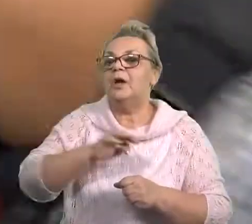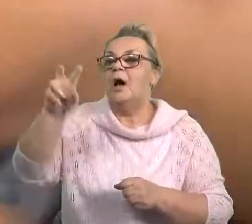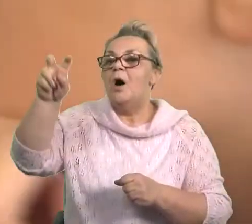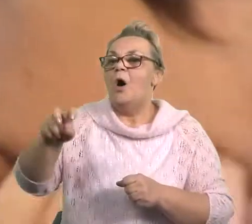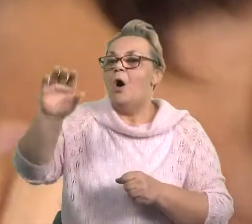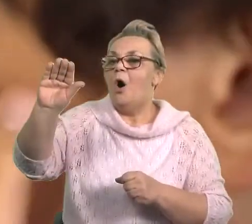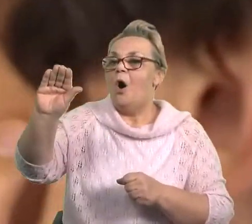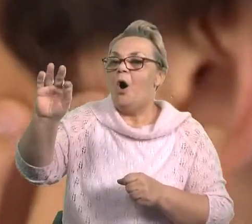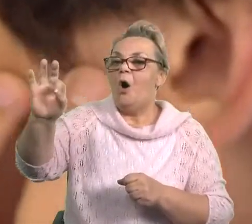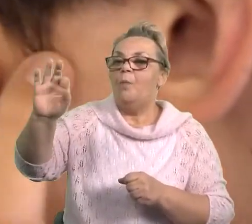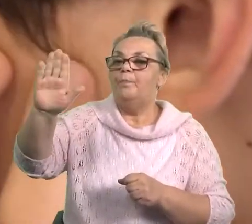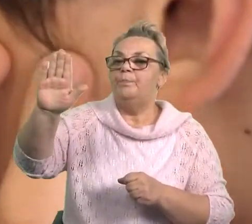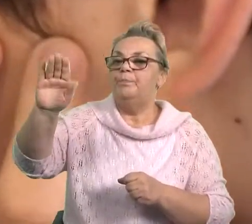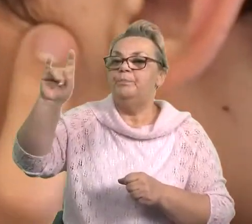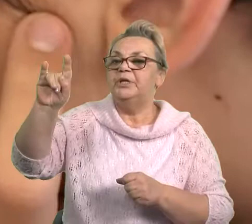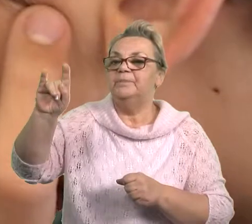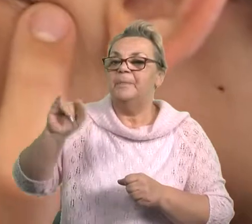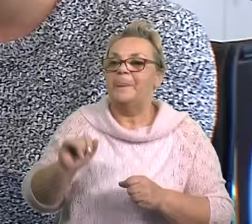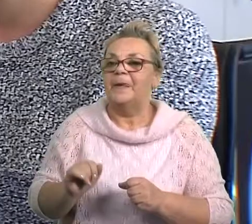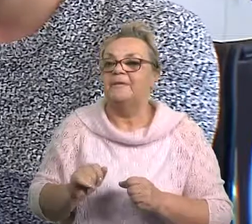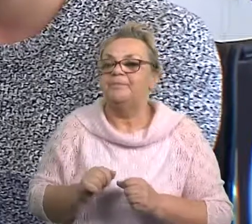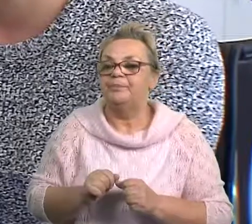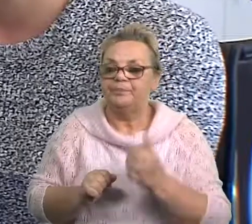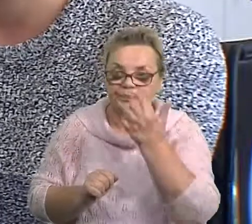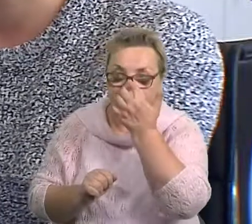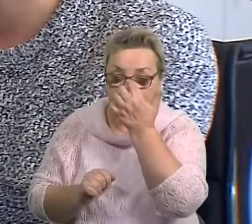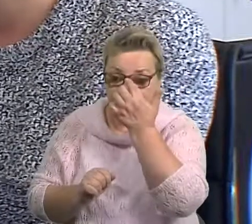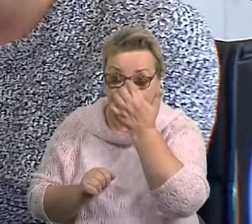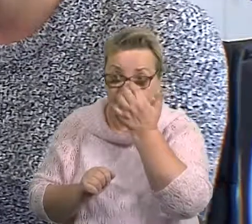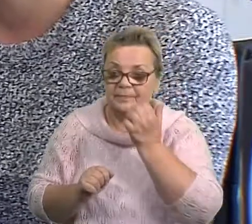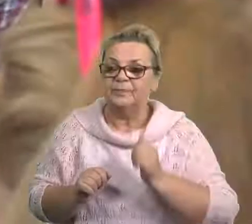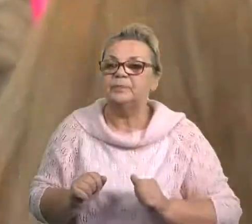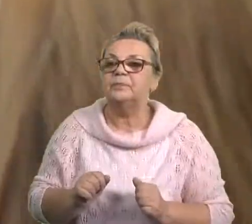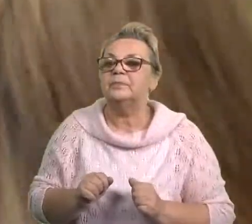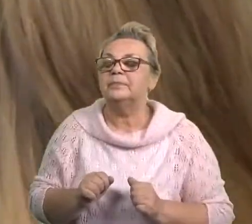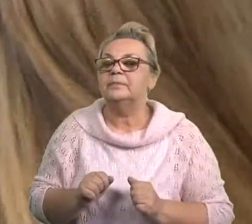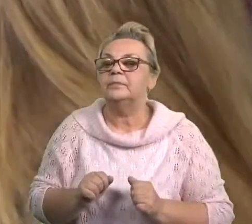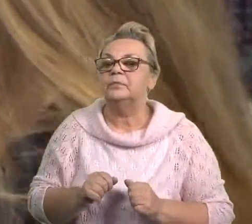ta kreatywność, to takie no po prostu tworzenie, tak, to jest to, co najbardziej mi się podoba w tym.